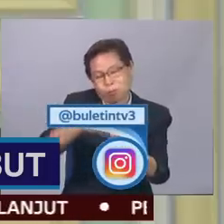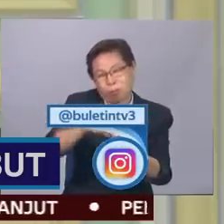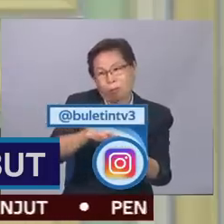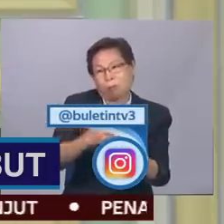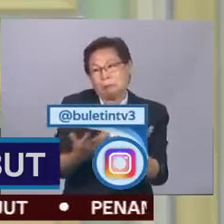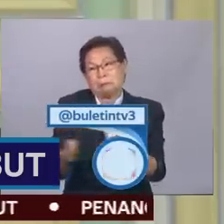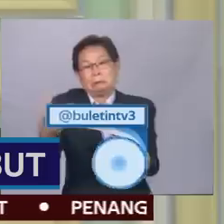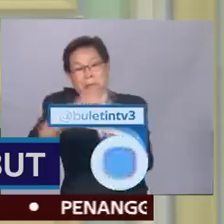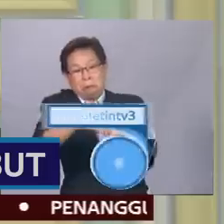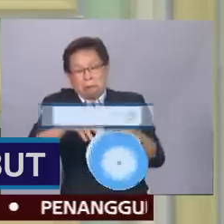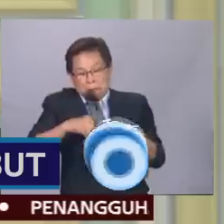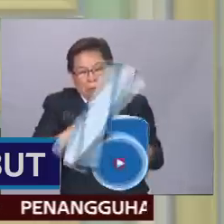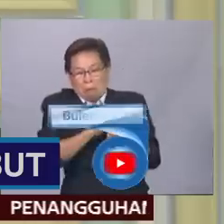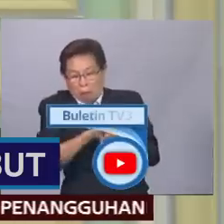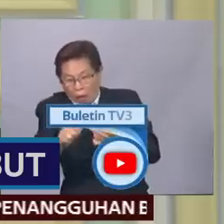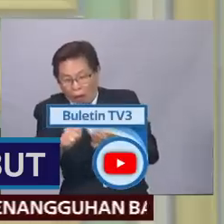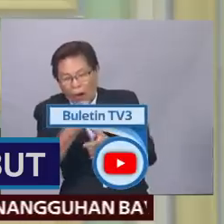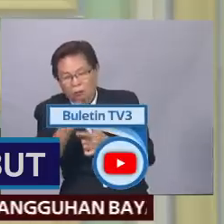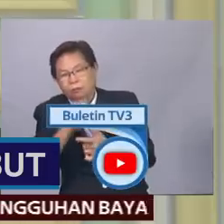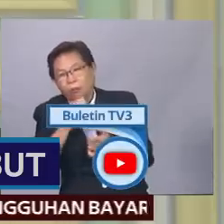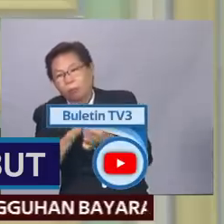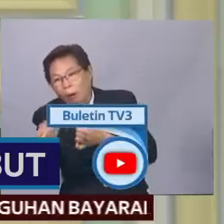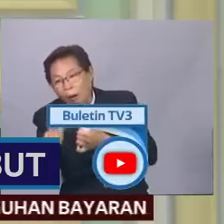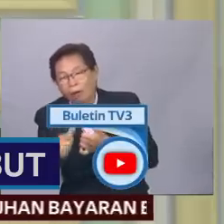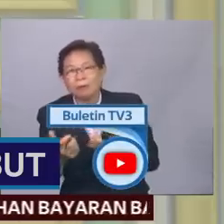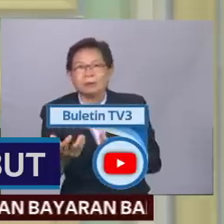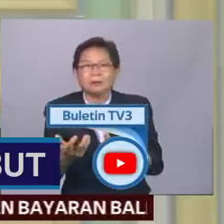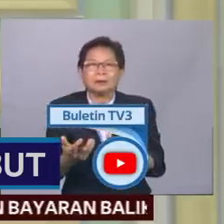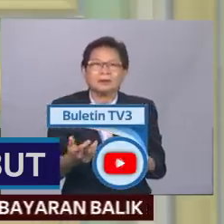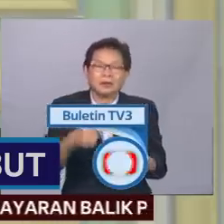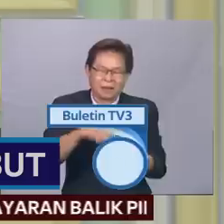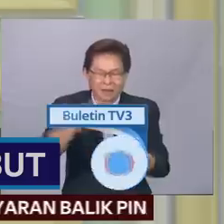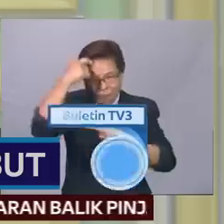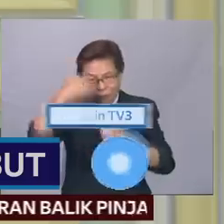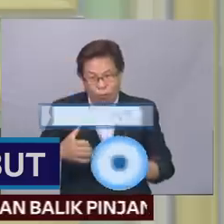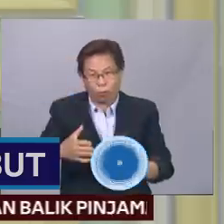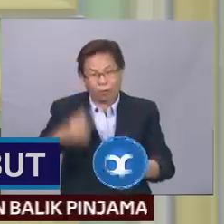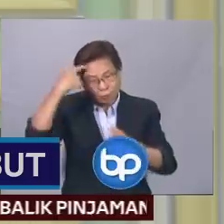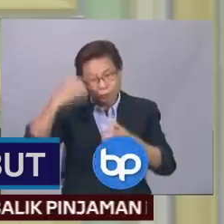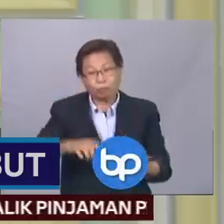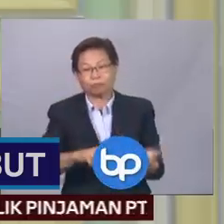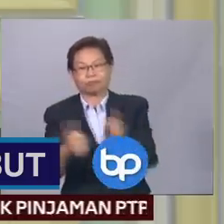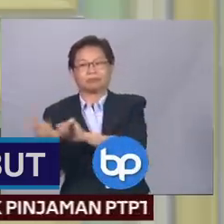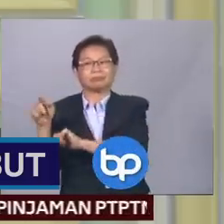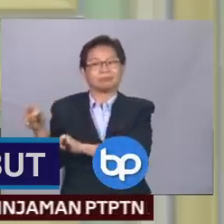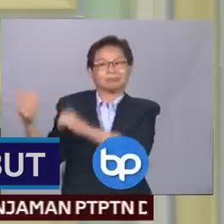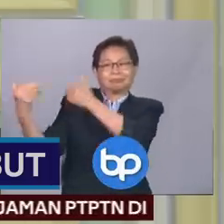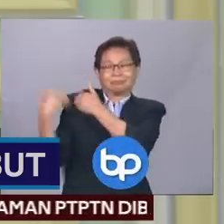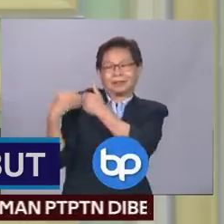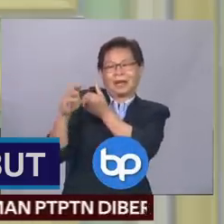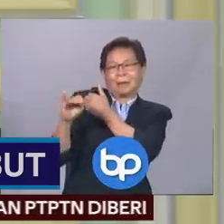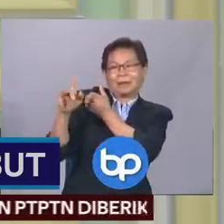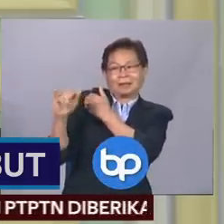akan diterima ataupun akan ditolak dan sebagainya. Ini adalah keputusan yang akan dibuat oleh